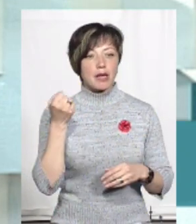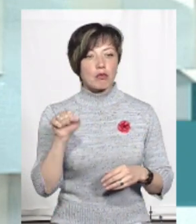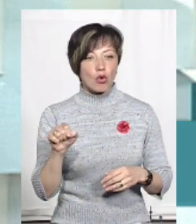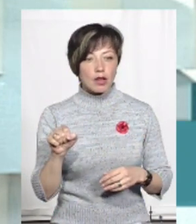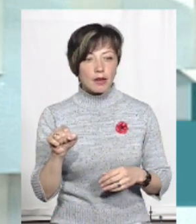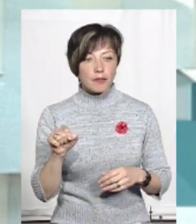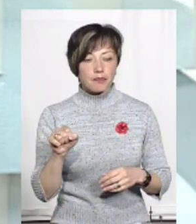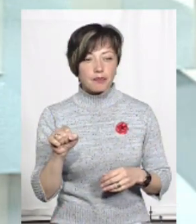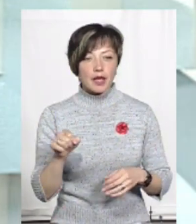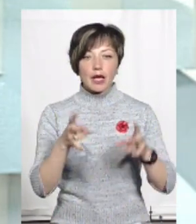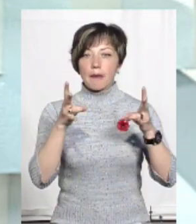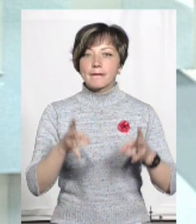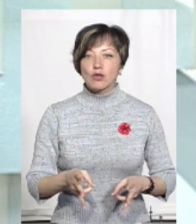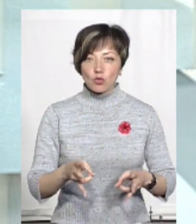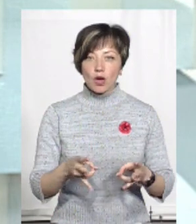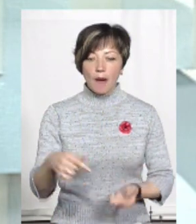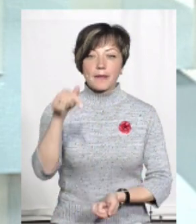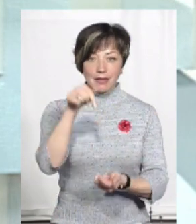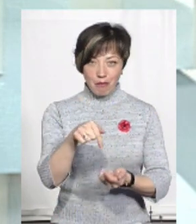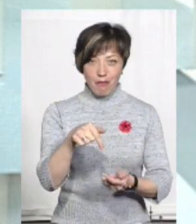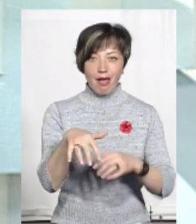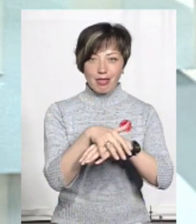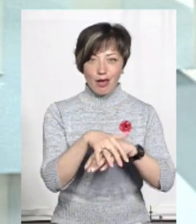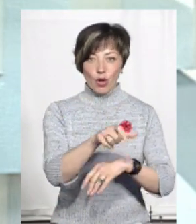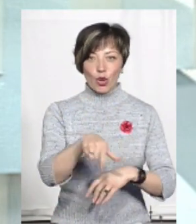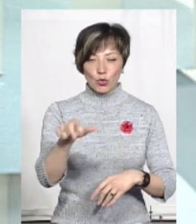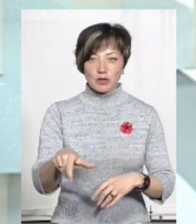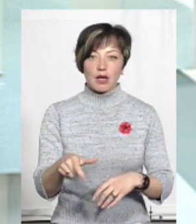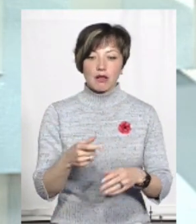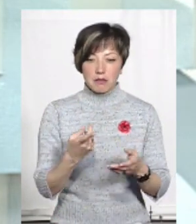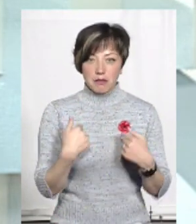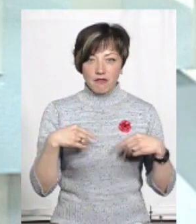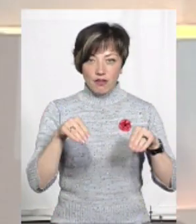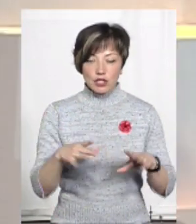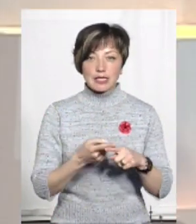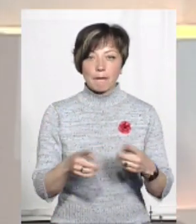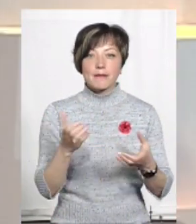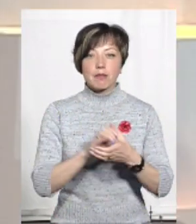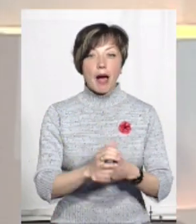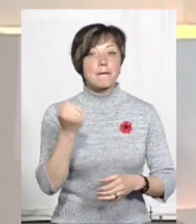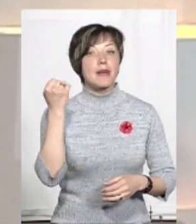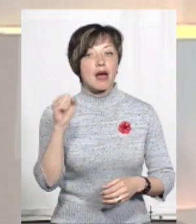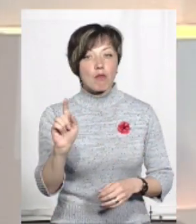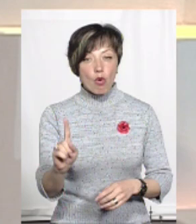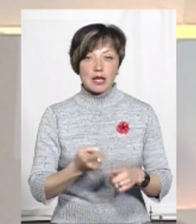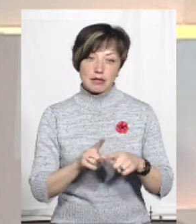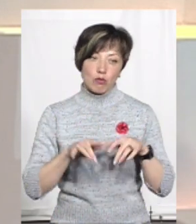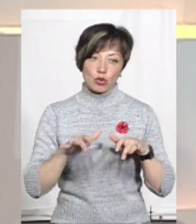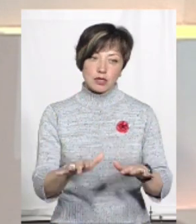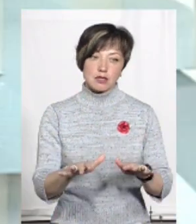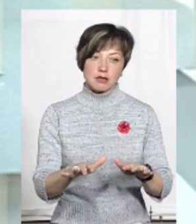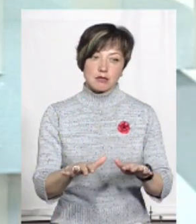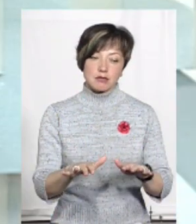перемогли біду, яка притаманна людству, але ми з неї вийшли. Тому це примирення. Перемога – це